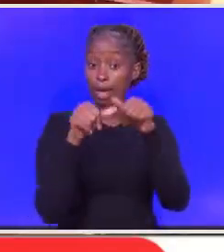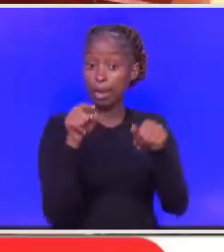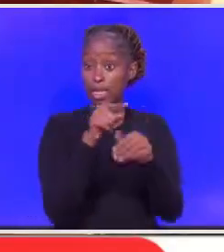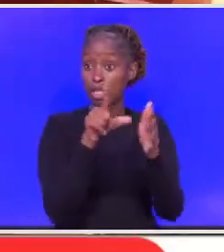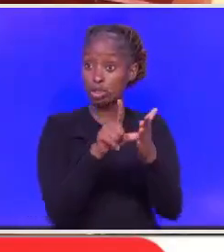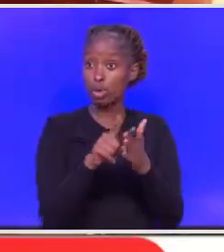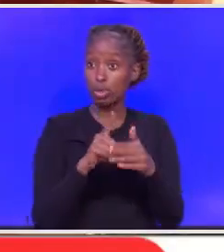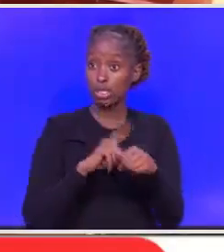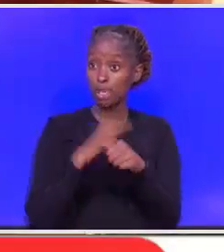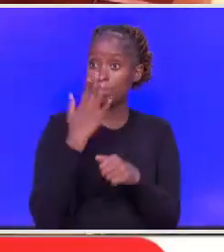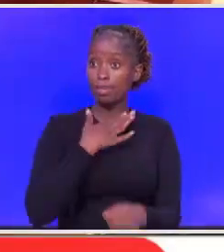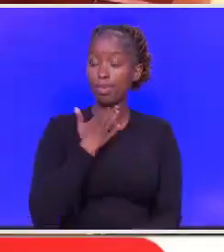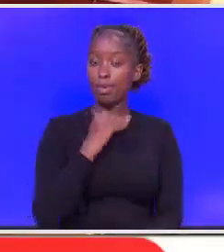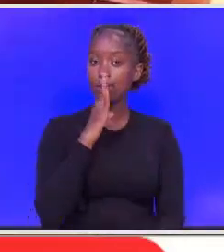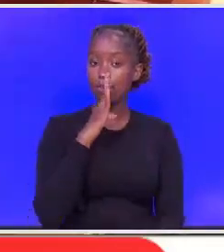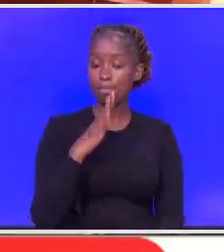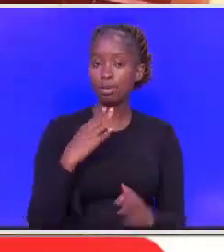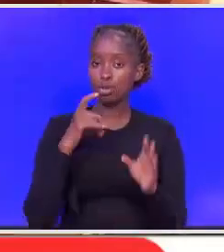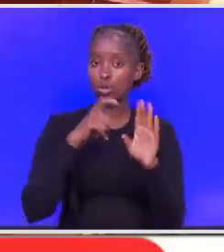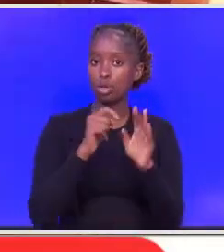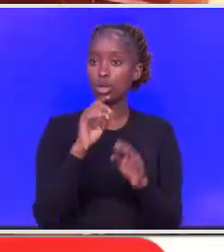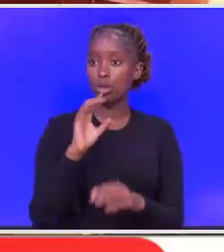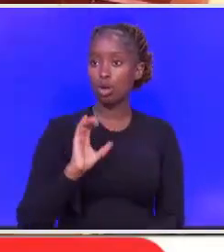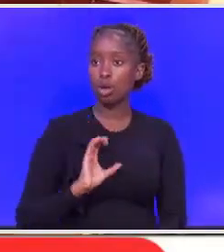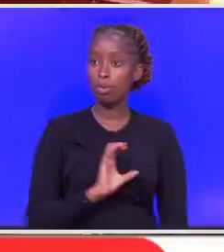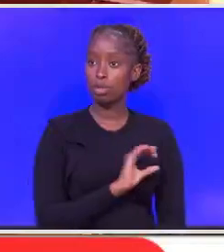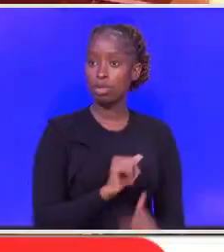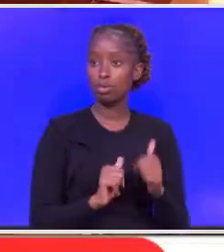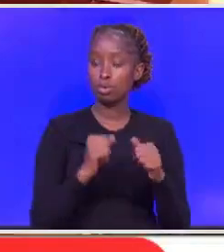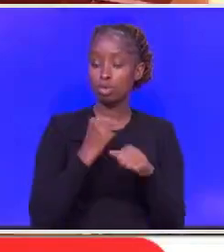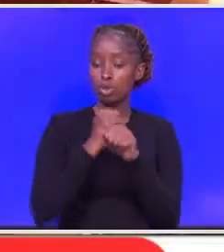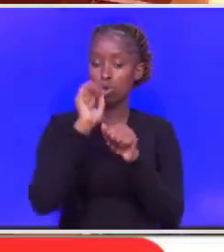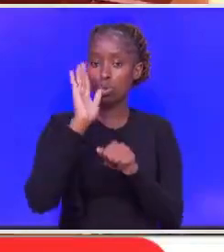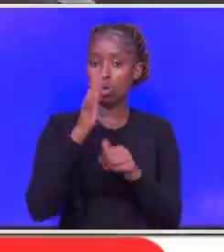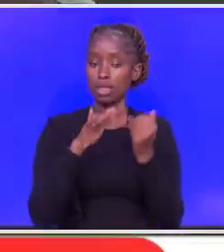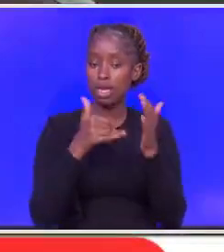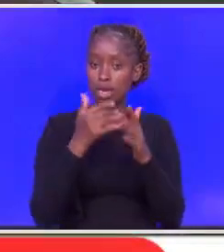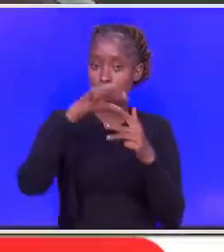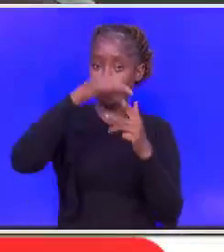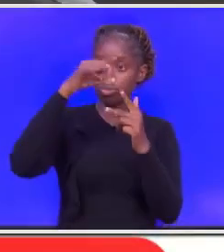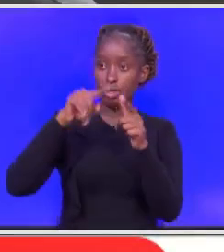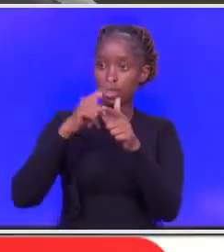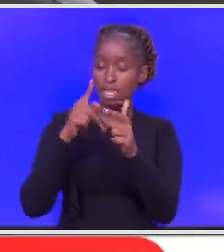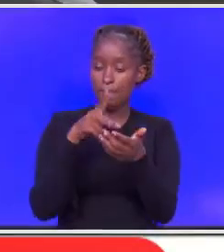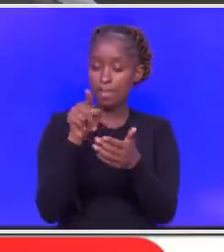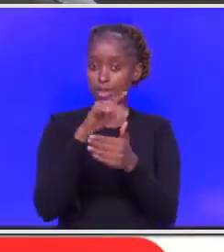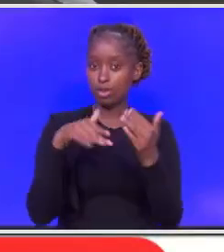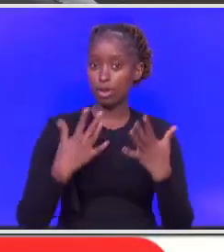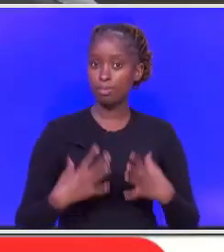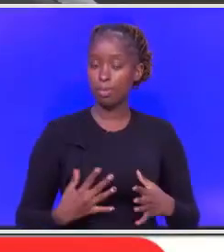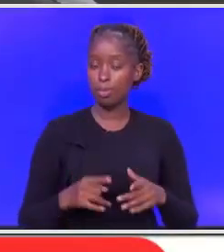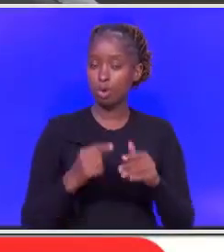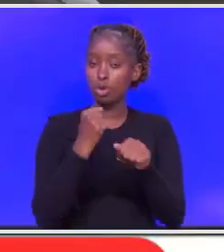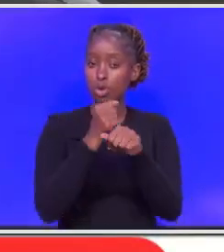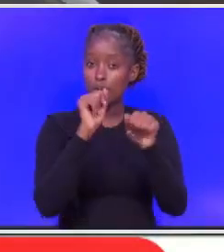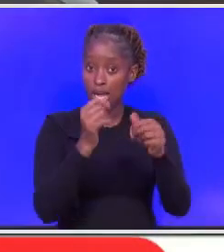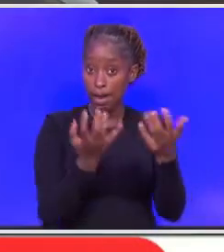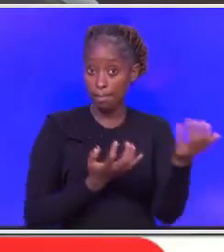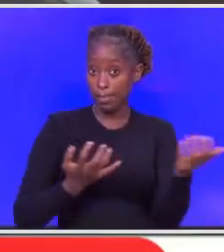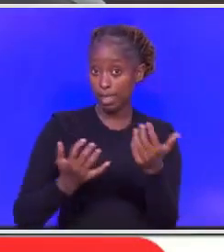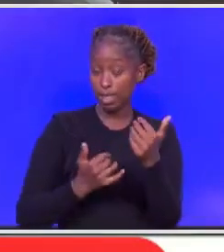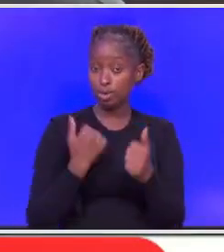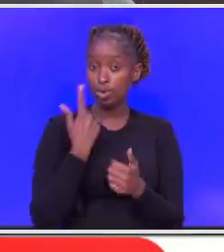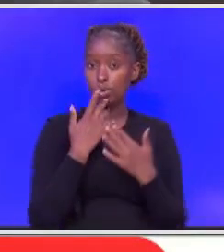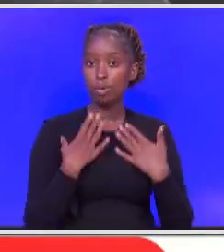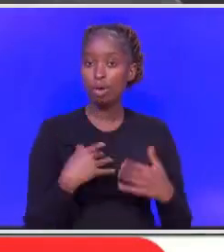huku wakitaka kuundwa kwa kamati ambayo itafanya ukaguzi wa deni hilo na kuwalipa wanakandarasi na wafanyabiashara ambao wamehangaika